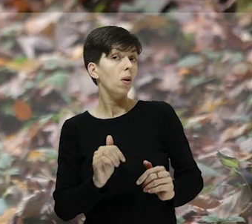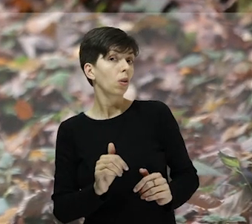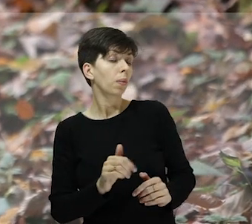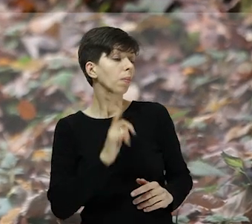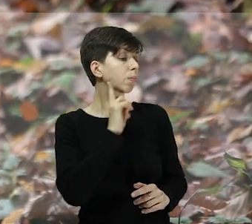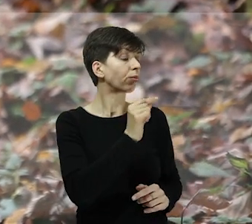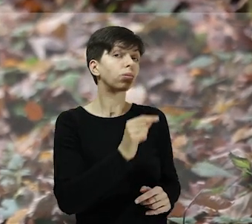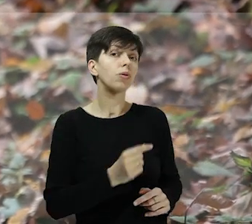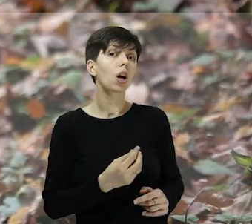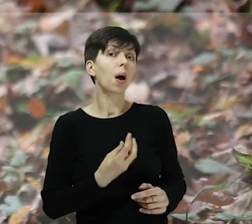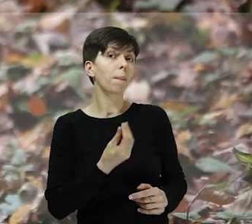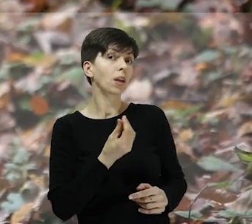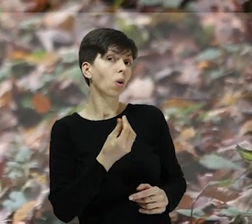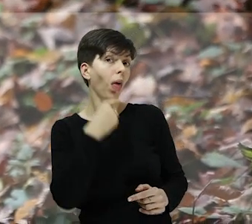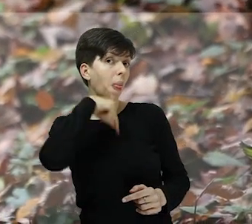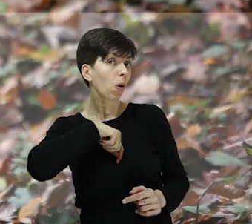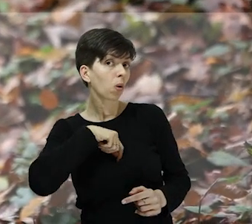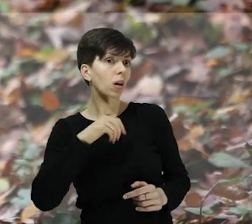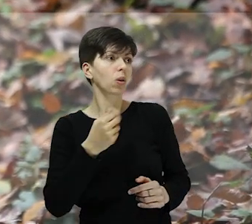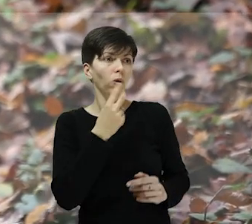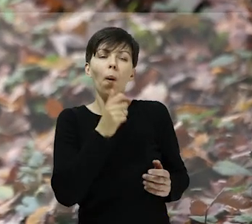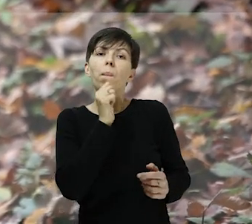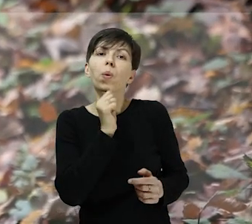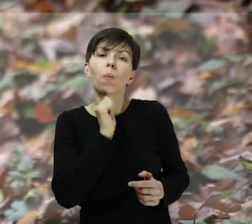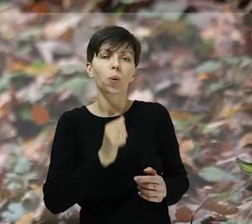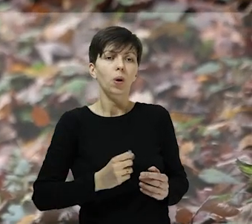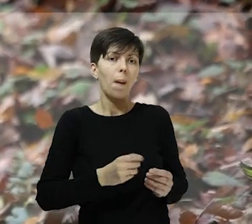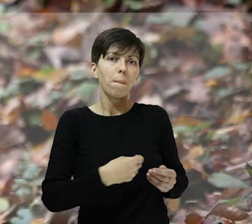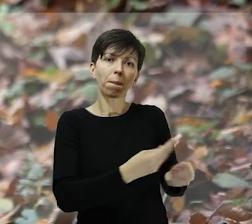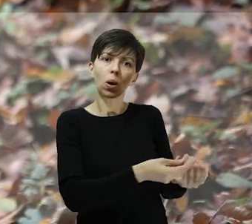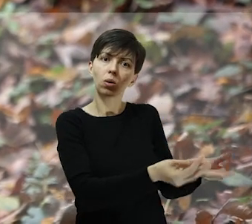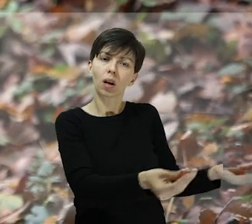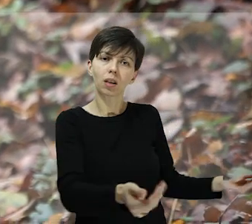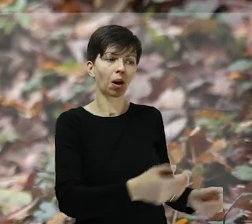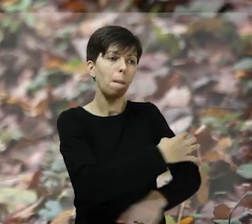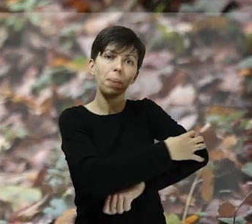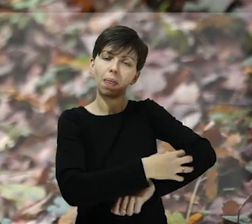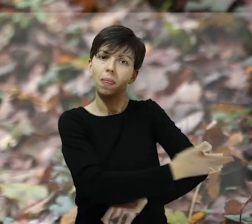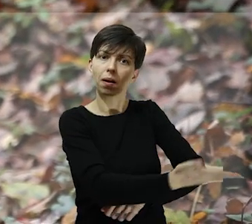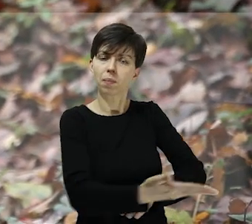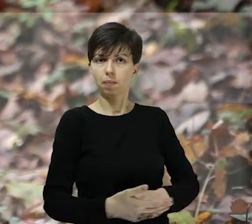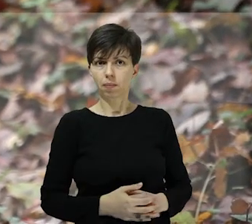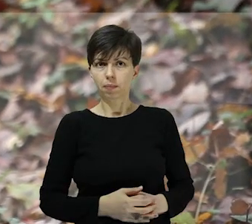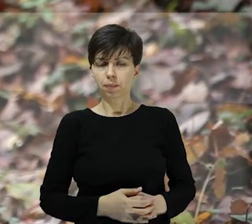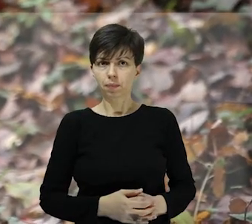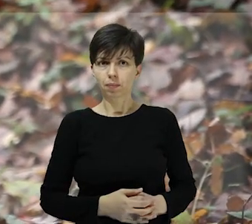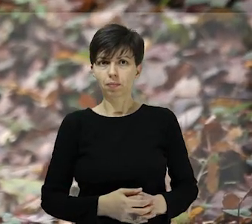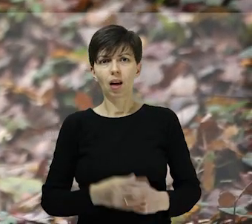Daj na jałmużnę. Zobacz, że możesz dać pieniądze, podzielić się z innymi. Że nie musisz być do nich